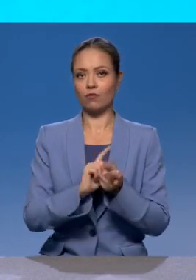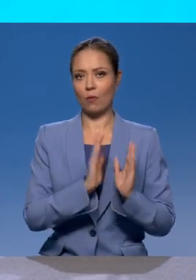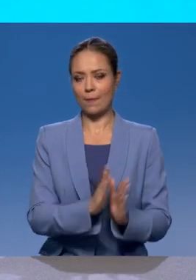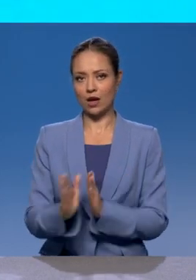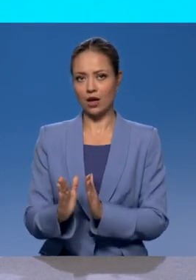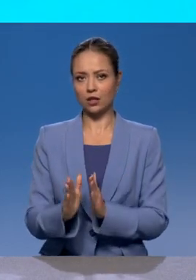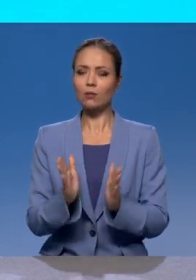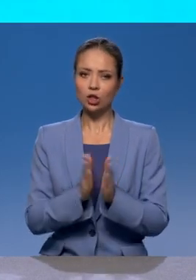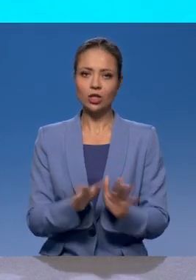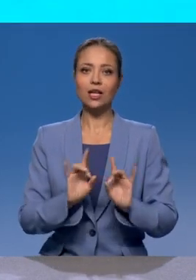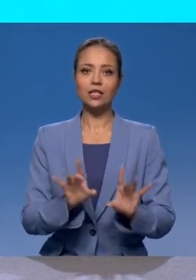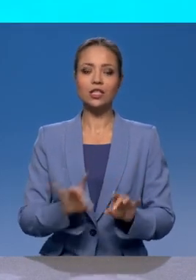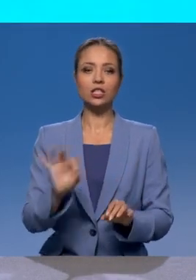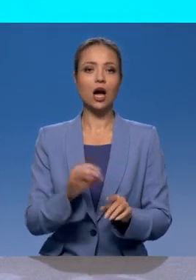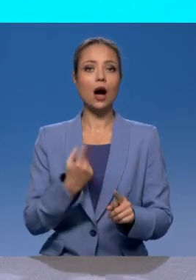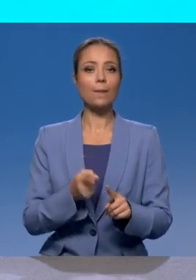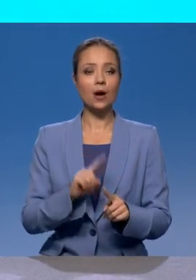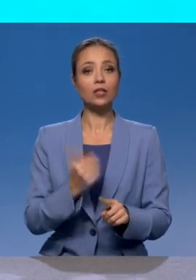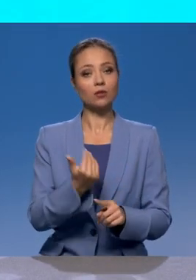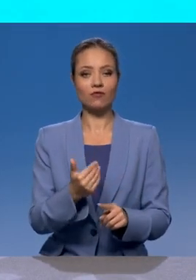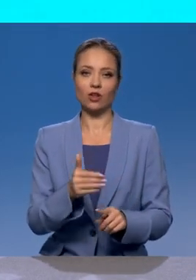о них и ваш прогноз.